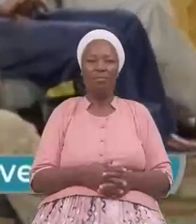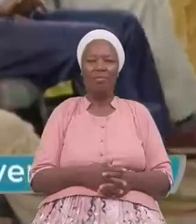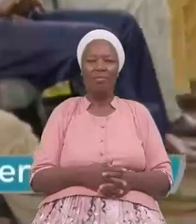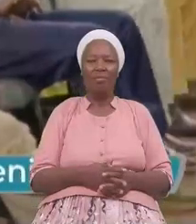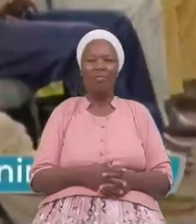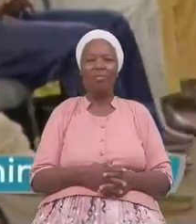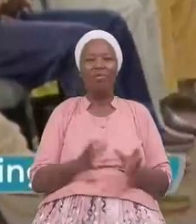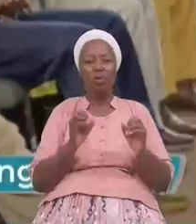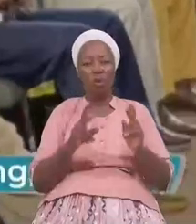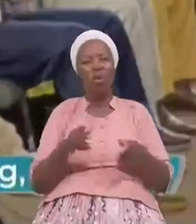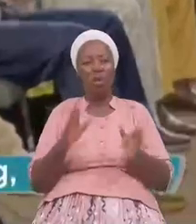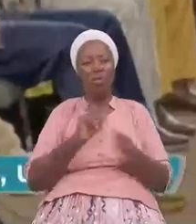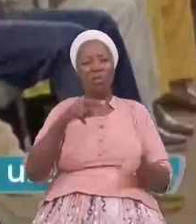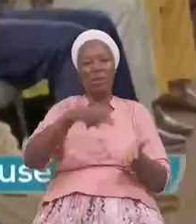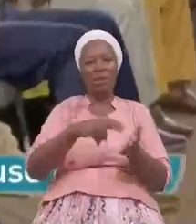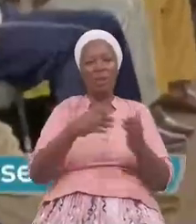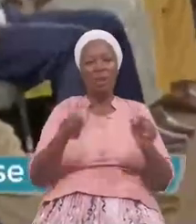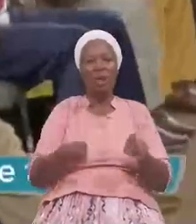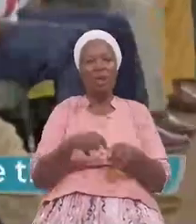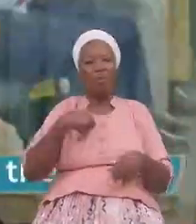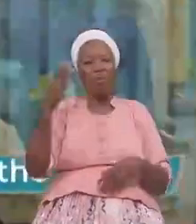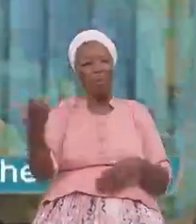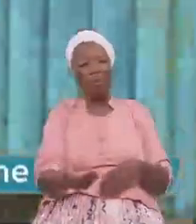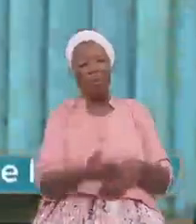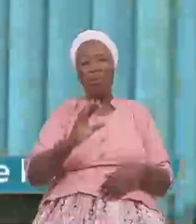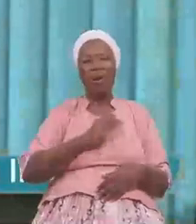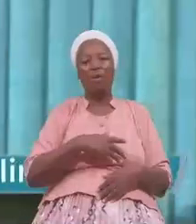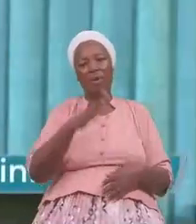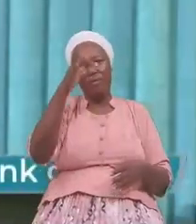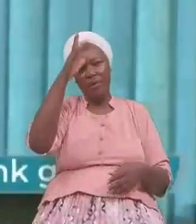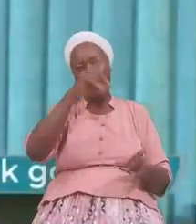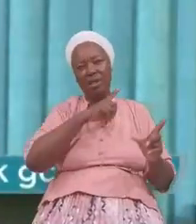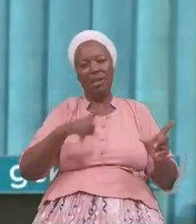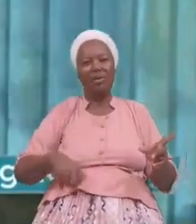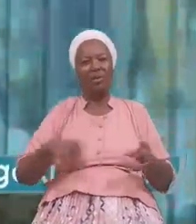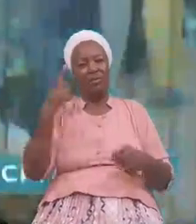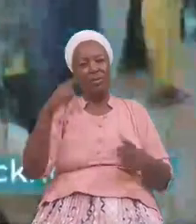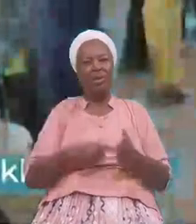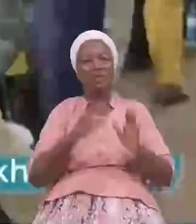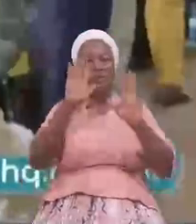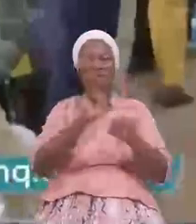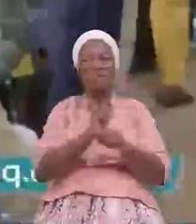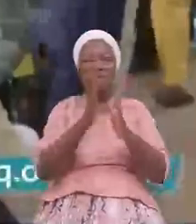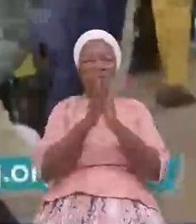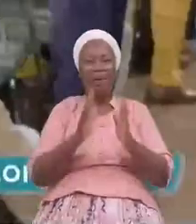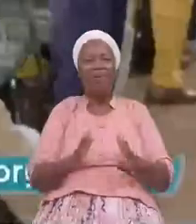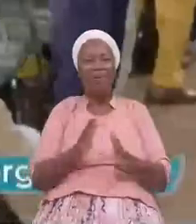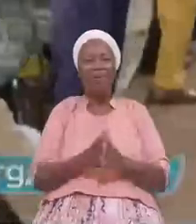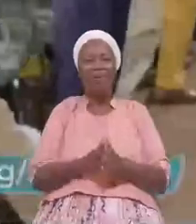Tenons-nous maintenant debout, comme nous accueillons notre Père dans le Seigneur, pour cette prière de miracle. C'est ton